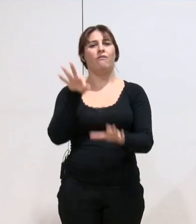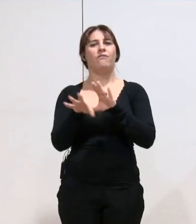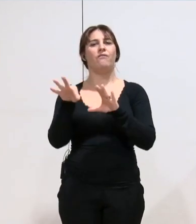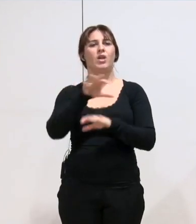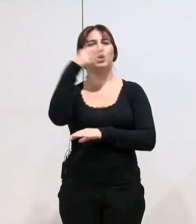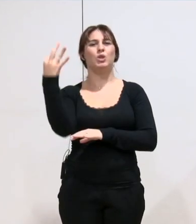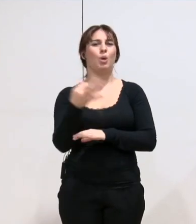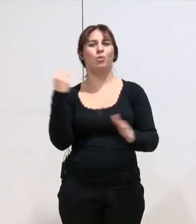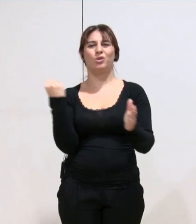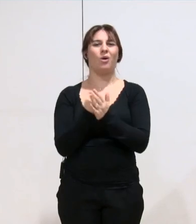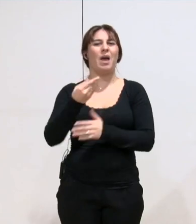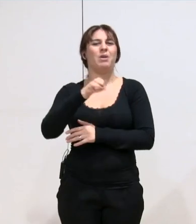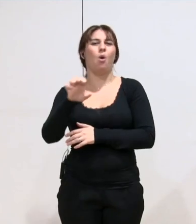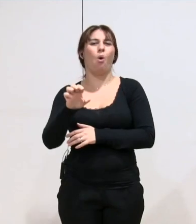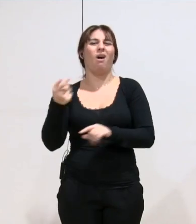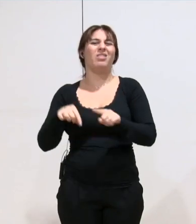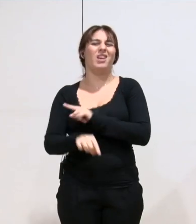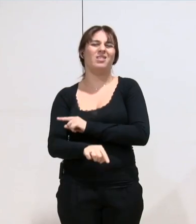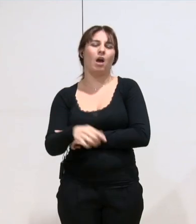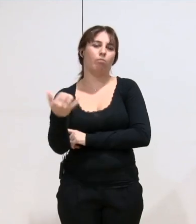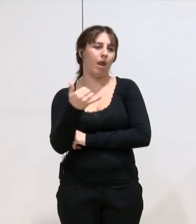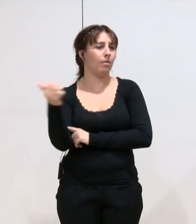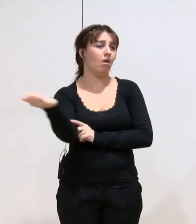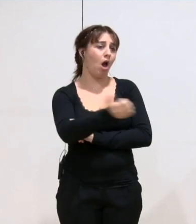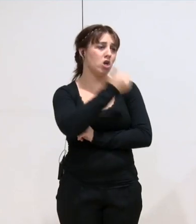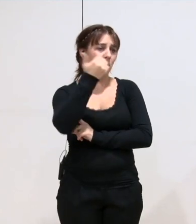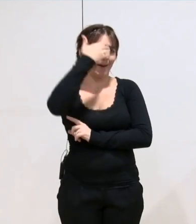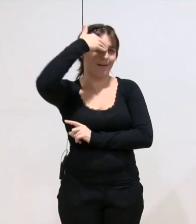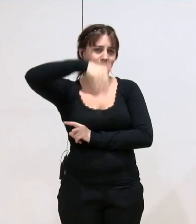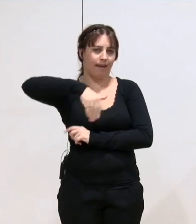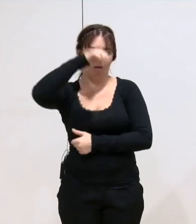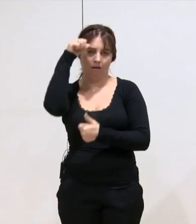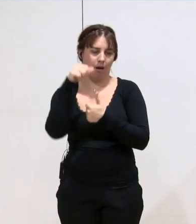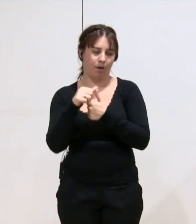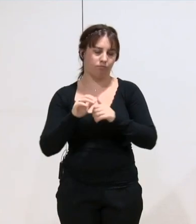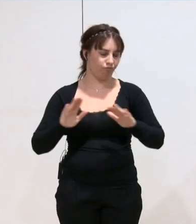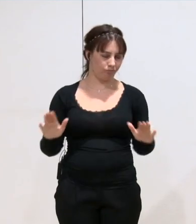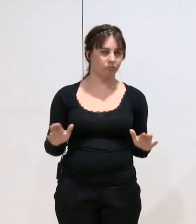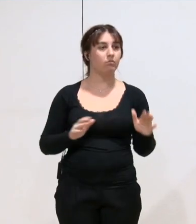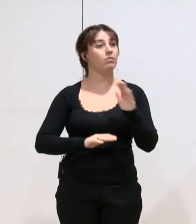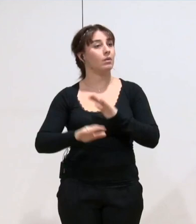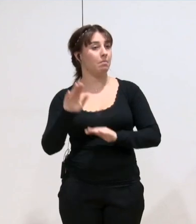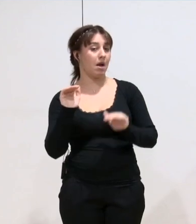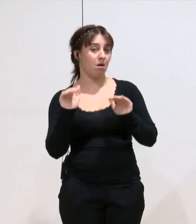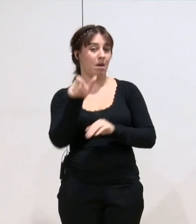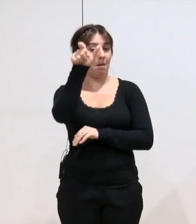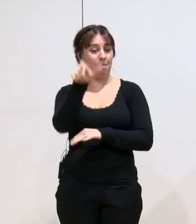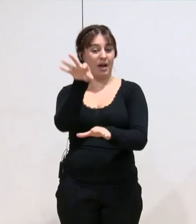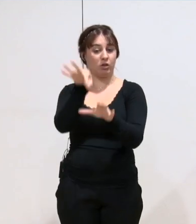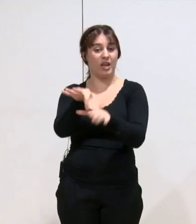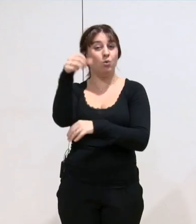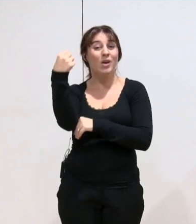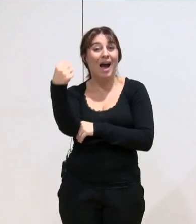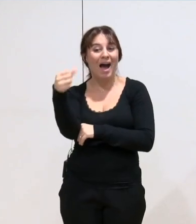unanimement à la mise en place de cette MIE. Chacun ici connaît les faits, mais je rappellerai tout de même que ceux-ci n'ont concerné qu'un élu. Et